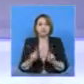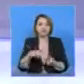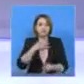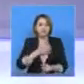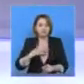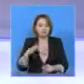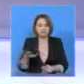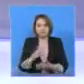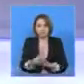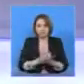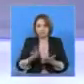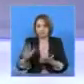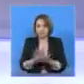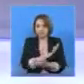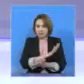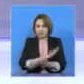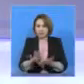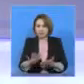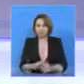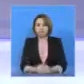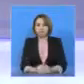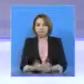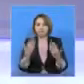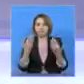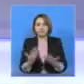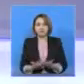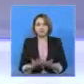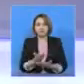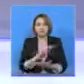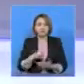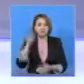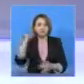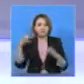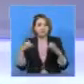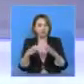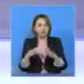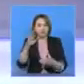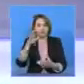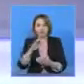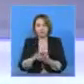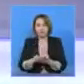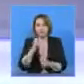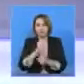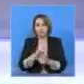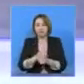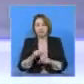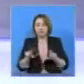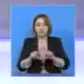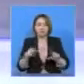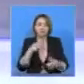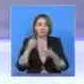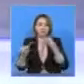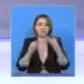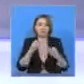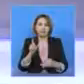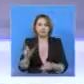важно, все услуги оказываются совершенно бесплатно. Сегодня наша съемочная группа ознакомилась с работой заведения и пообщалась с